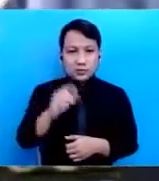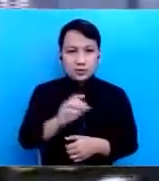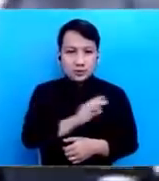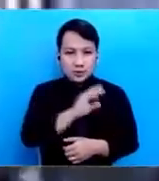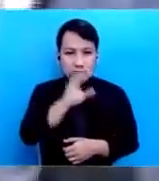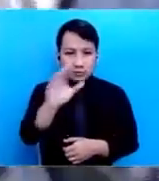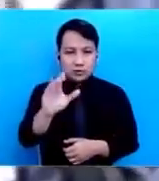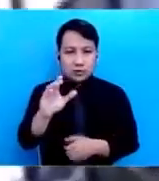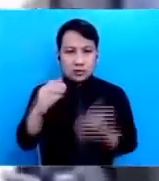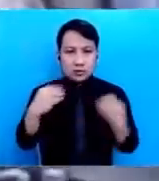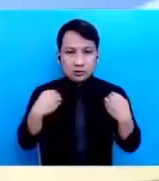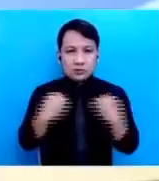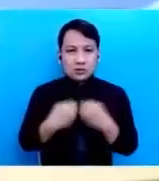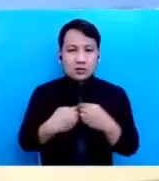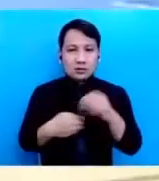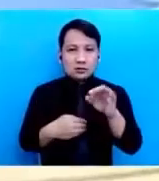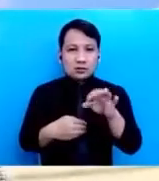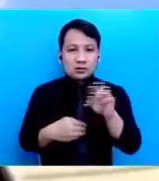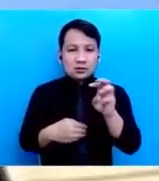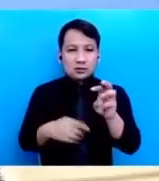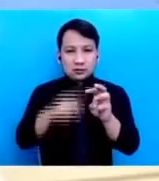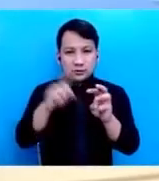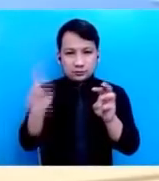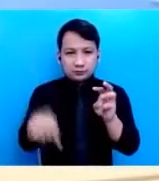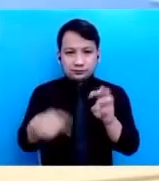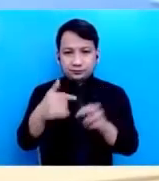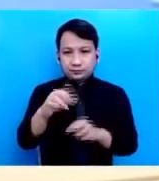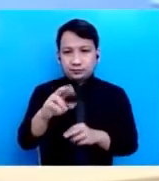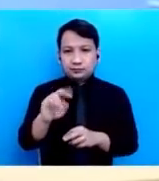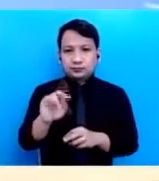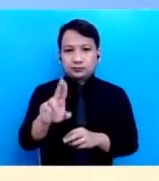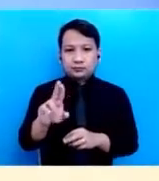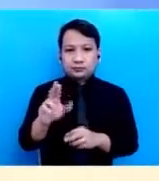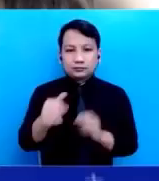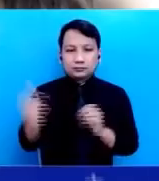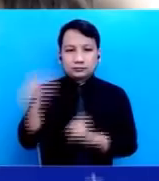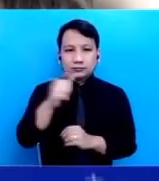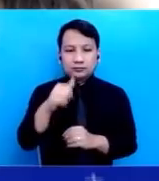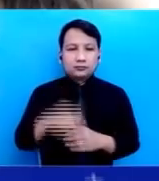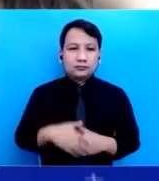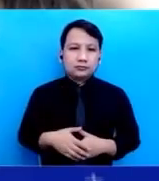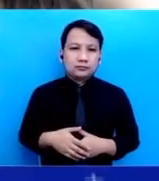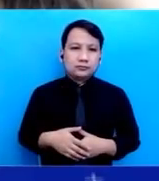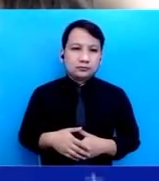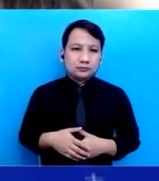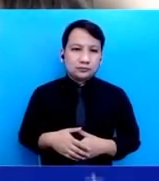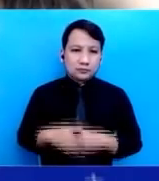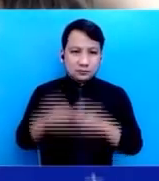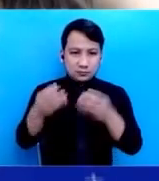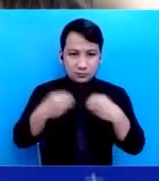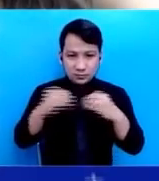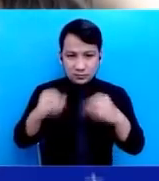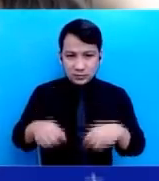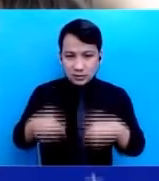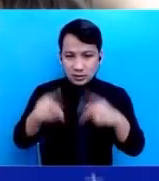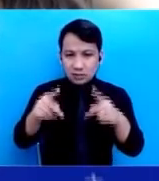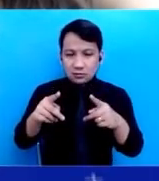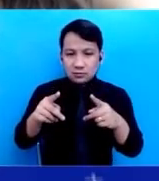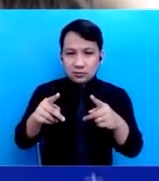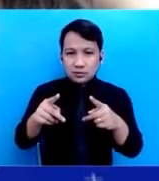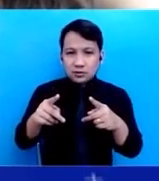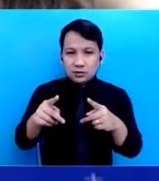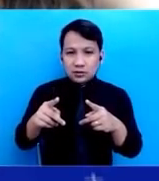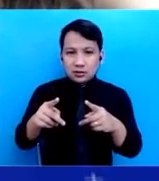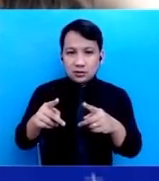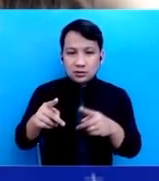naging miyembro ng 1996 Grand Slam squad. The opportunity we were given by Fred Uitensu and Alaska